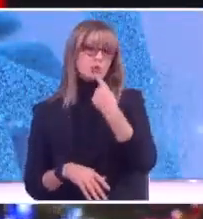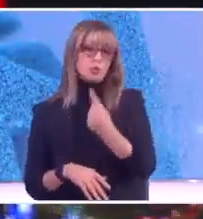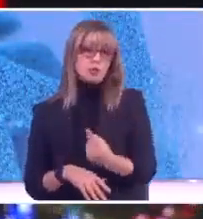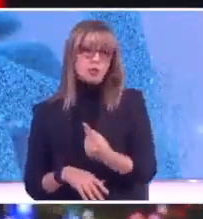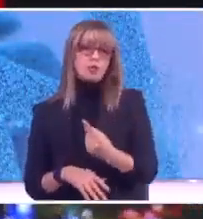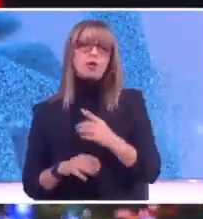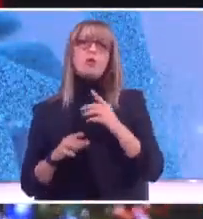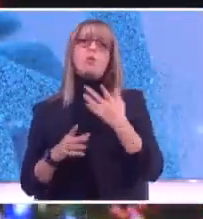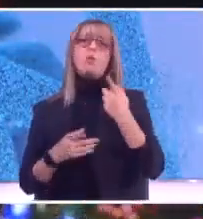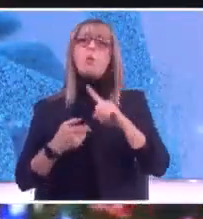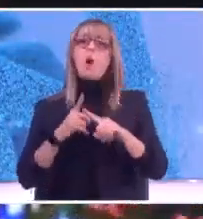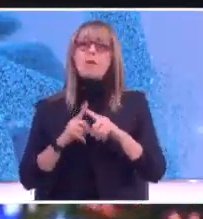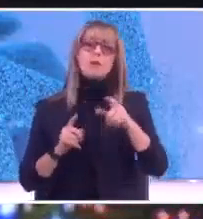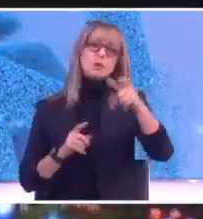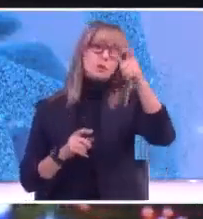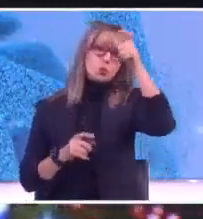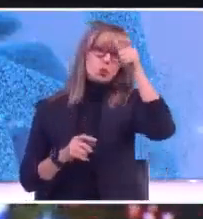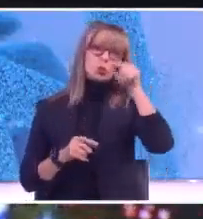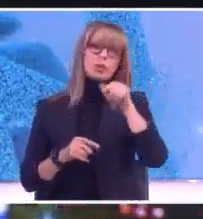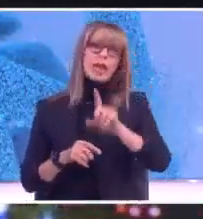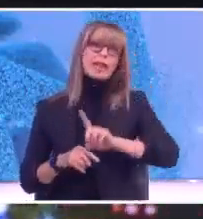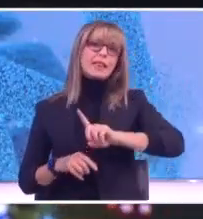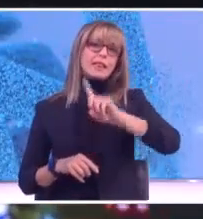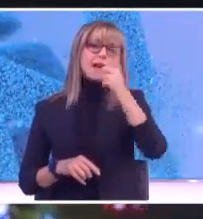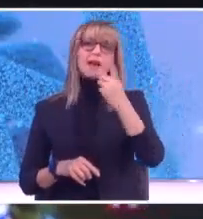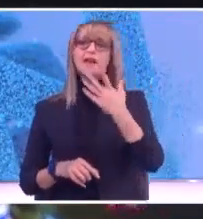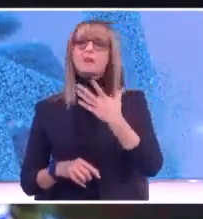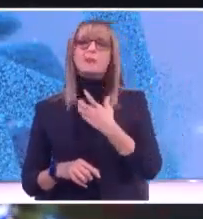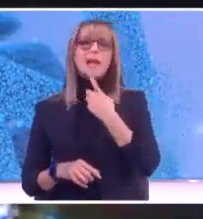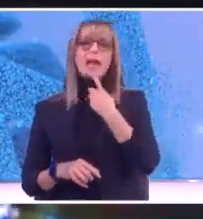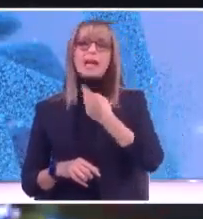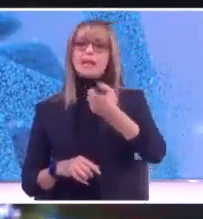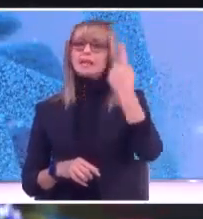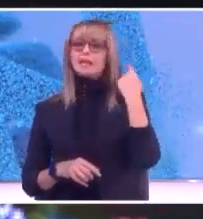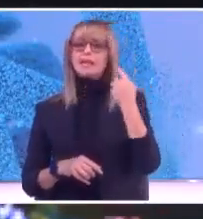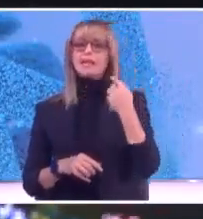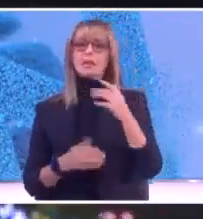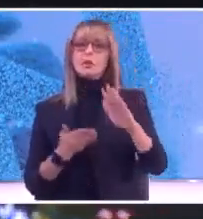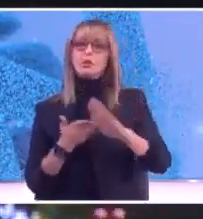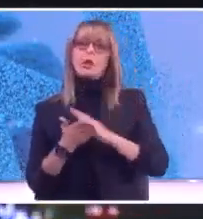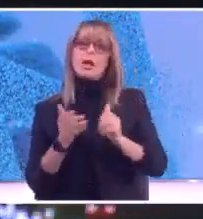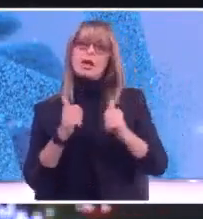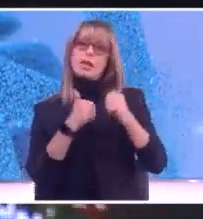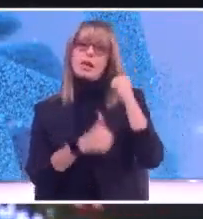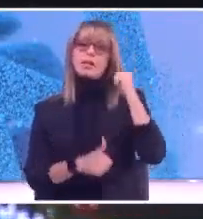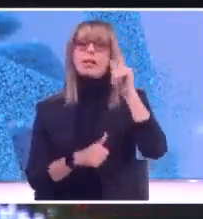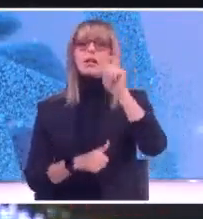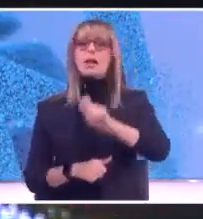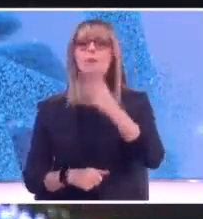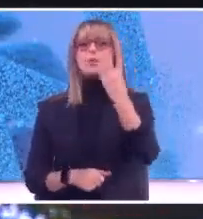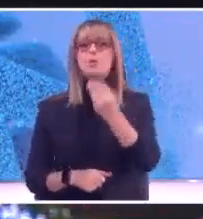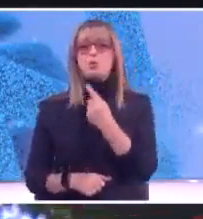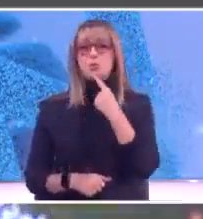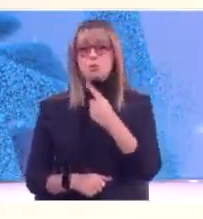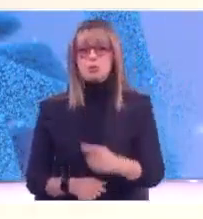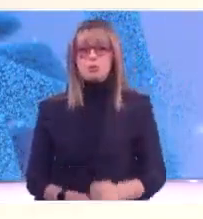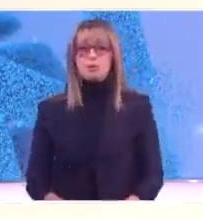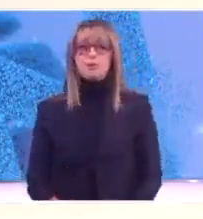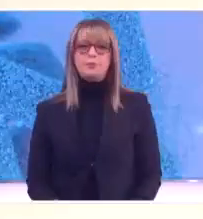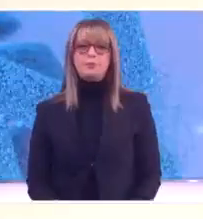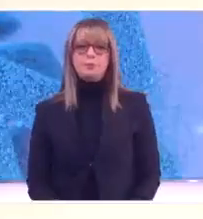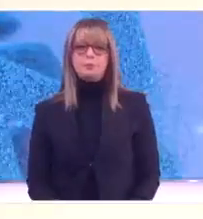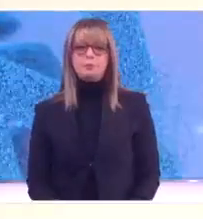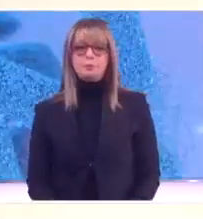dedi. Muhalefetin Türkiye'ye tek vaadinin eski düzeni geri getirmek olduğunu söyledi.